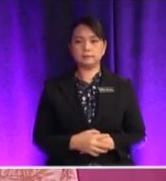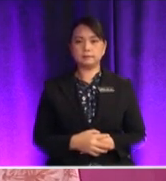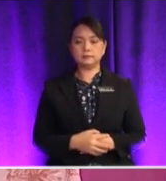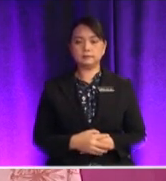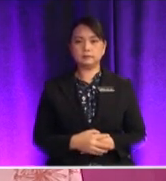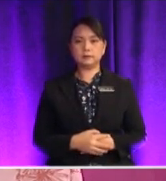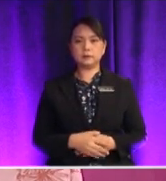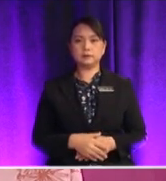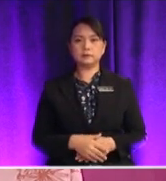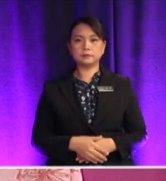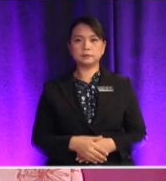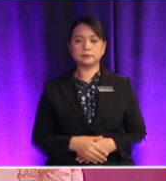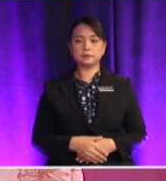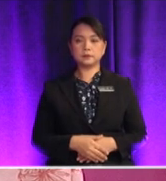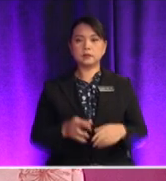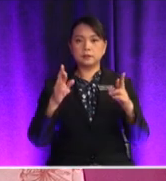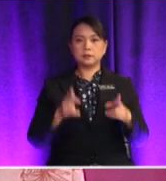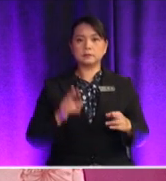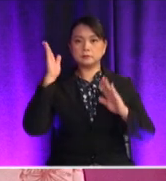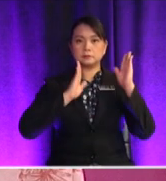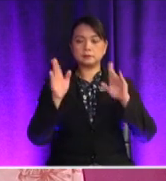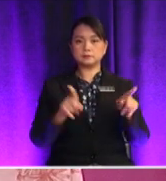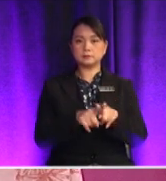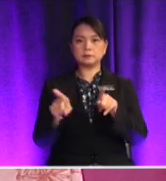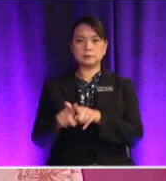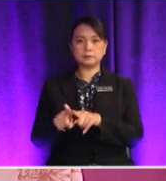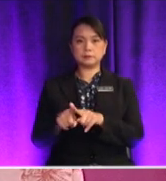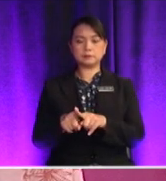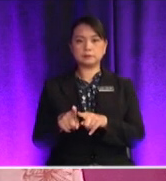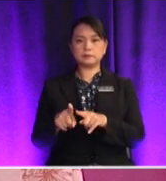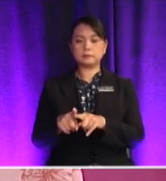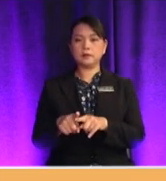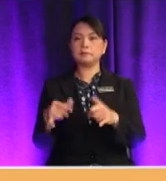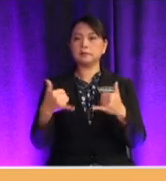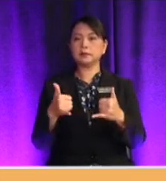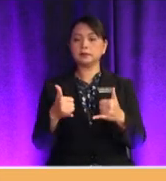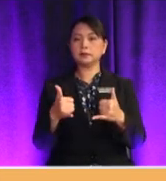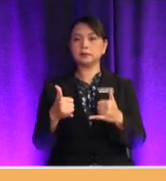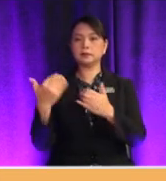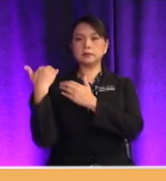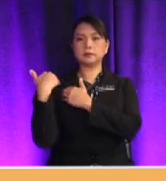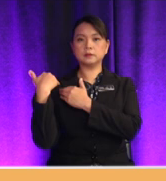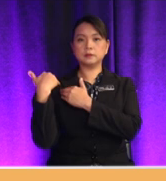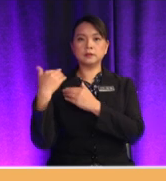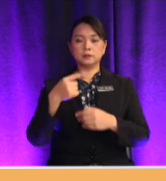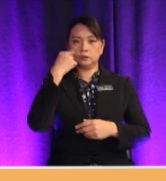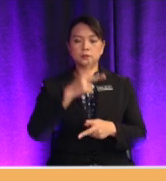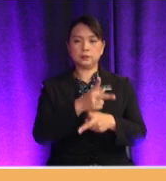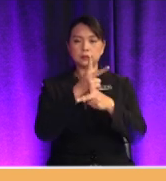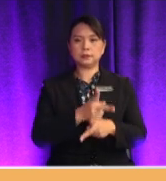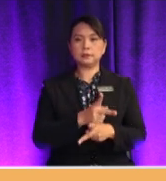ialah rakyat Malaysia bersama-sama memainkan peranan untuk mengekalkan keunikan rakyat Malaysia. So nilai apa